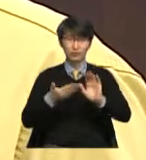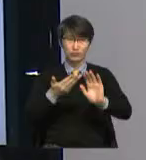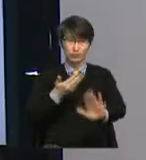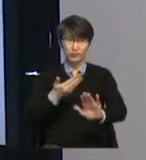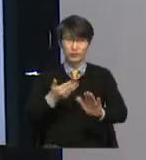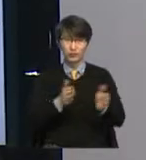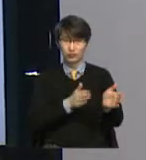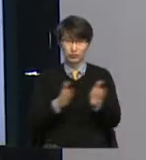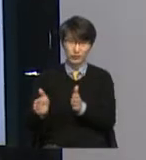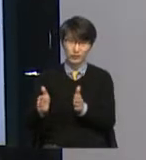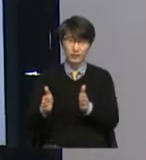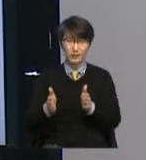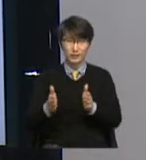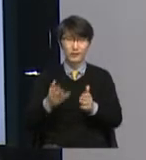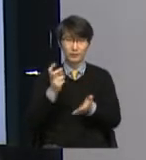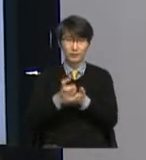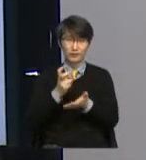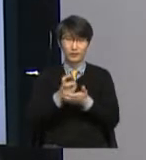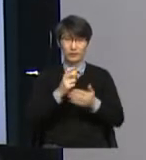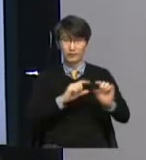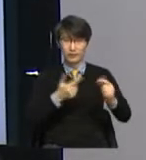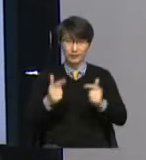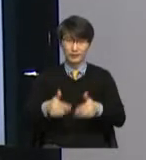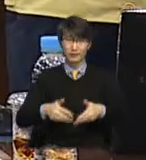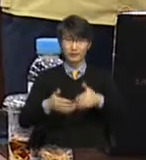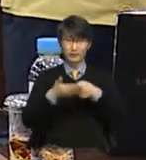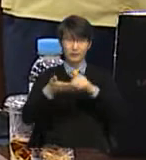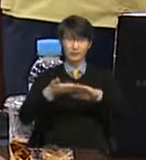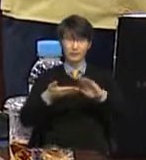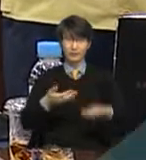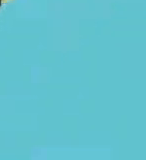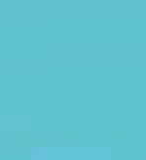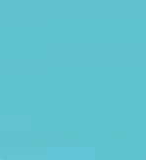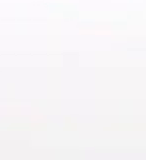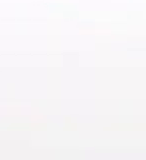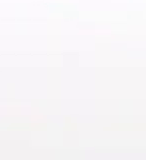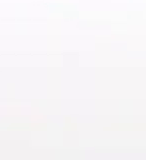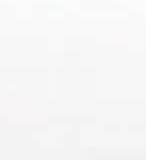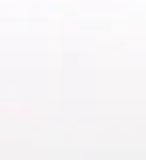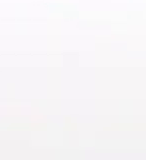대비하기 위한 포스 코로나 대책 태스크포스 신설을 거니 했습니다